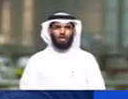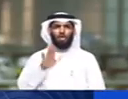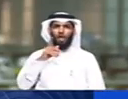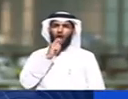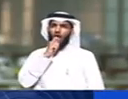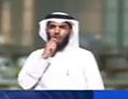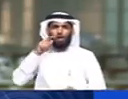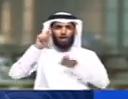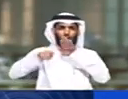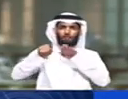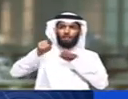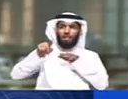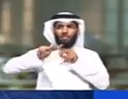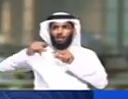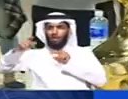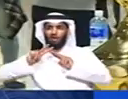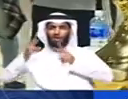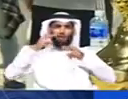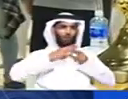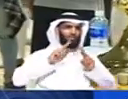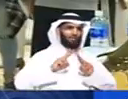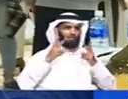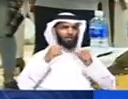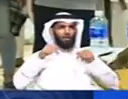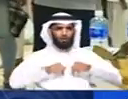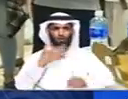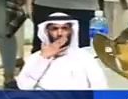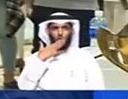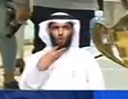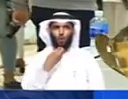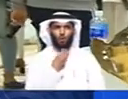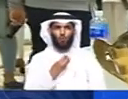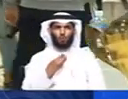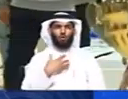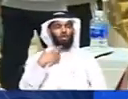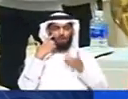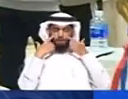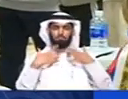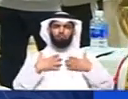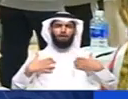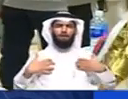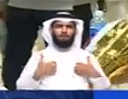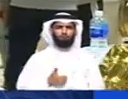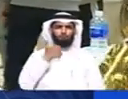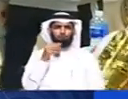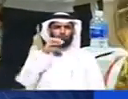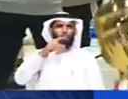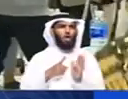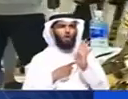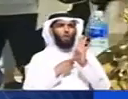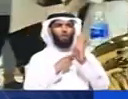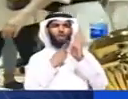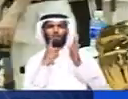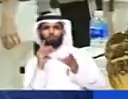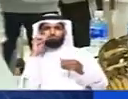نظام التحكيم هني غير عن الكويت. كانت البطولة حلوة حيل وعجبتني، أول مرة يعني